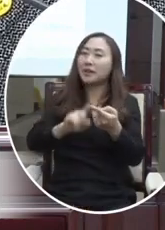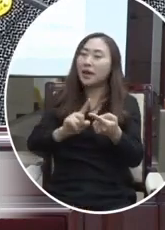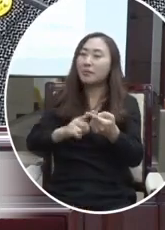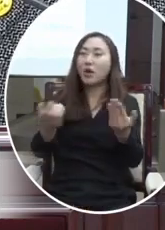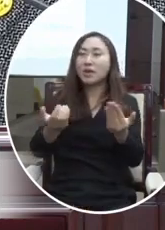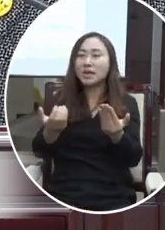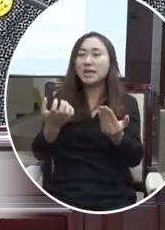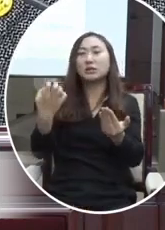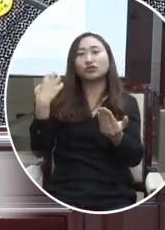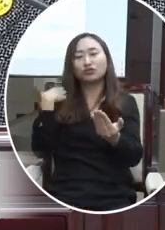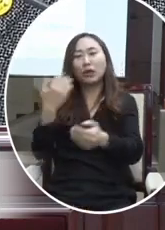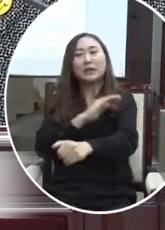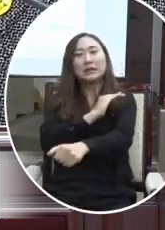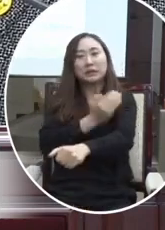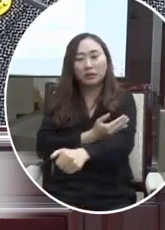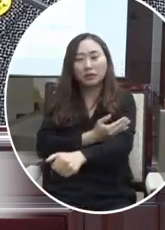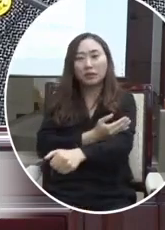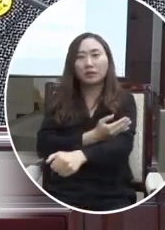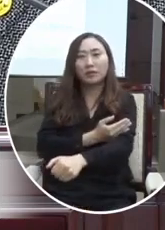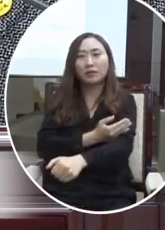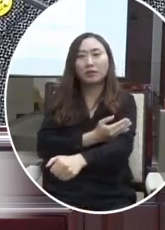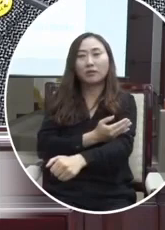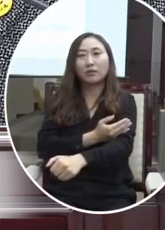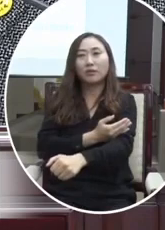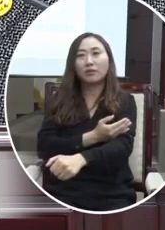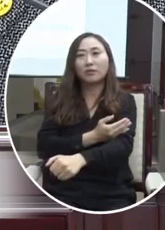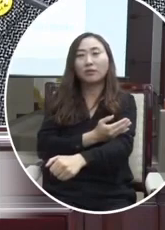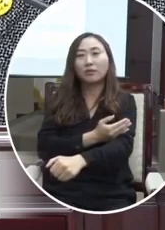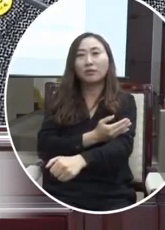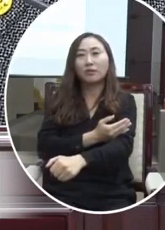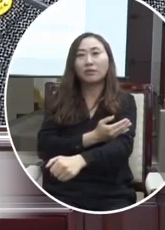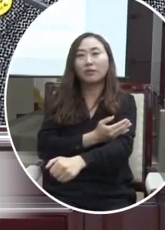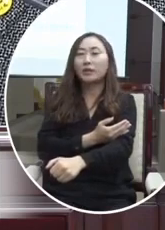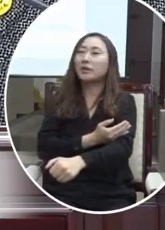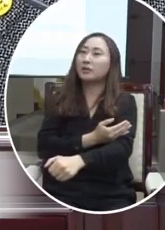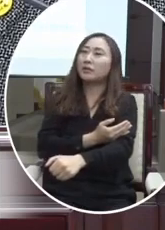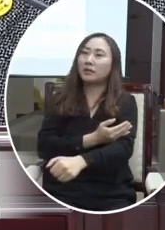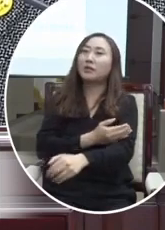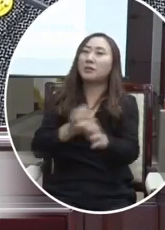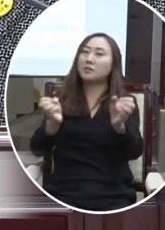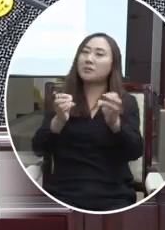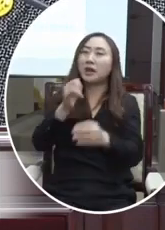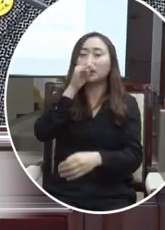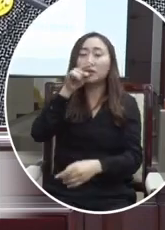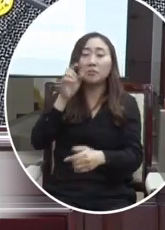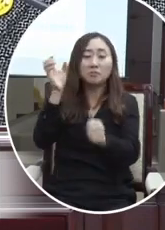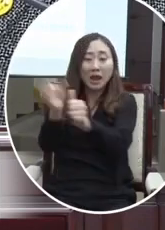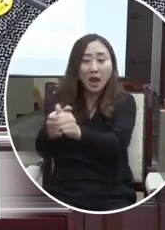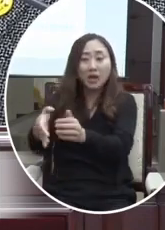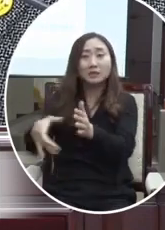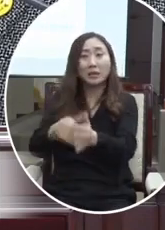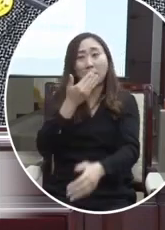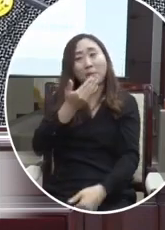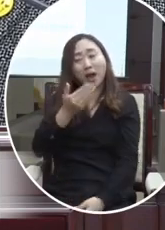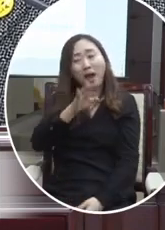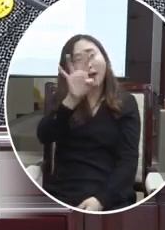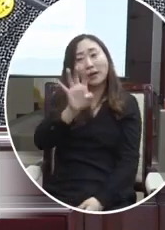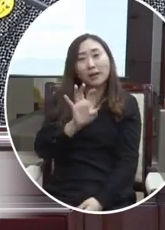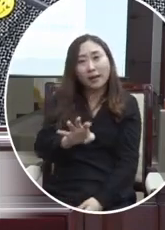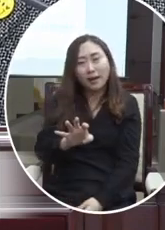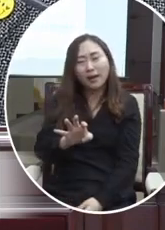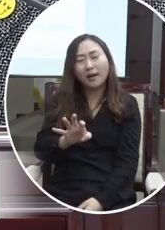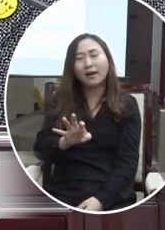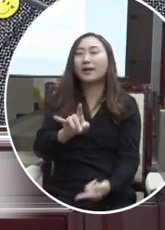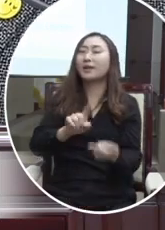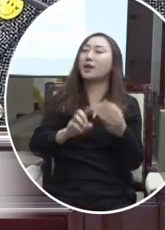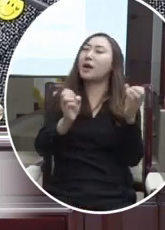대한 업무 수행 능력이라든가 이런 것들에 대한 이야기가 좀 있거든요. 실제로 이걸 다 해낼 수 있겠냐에 대한 뭐 여러